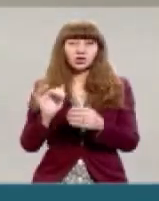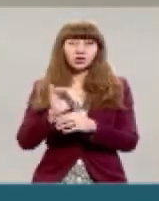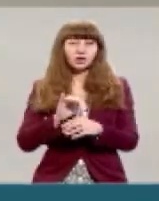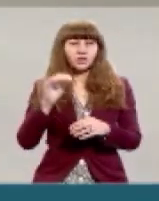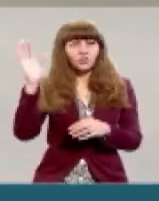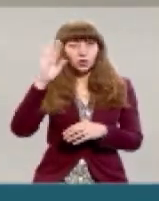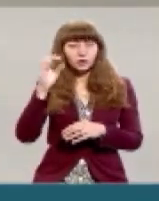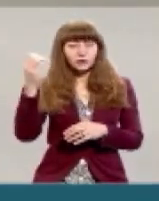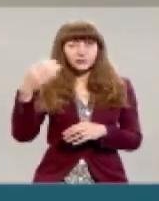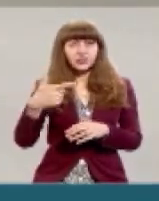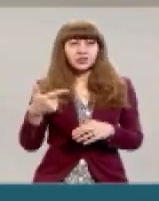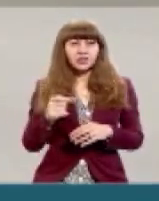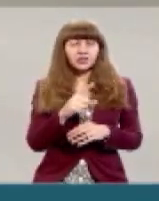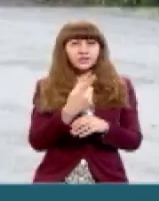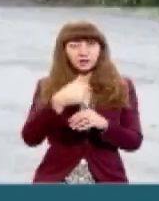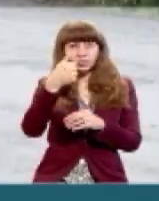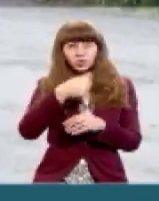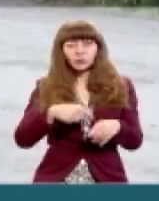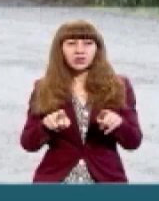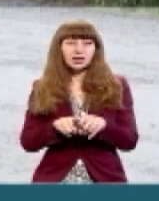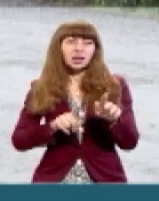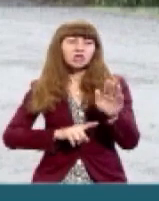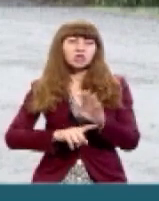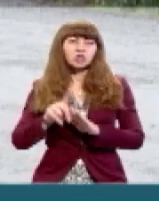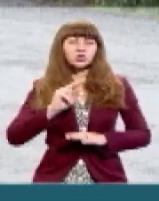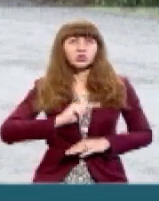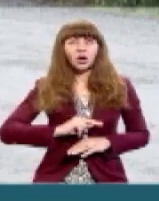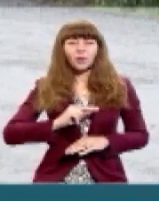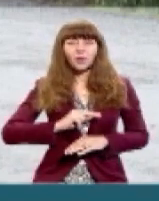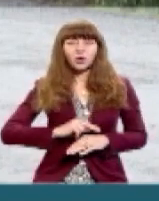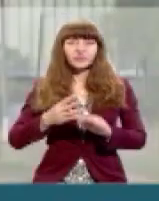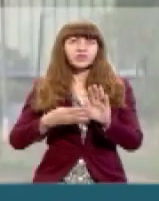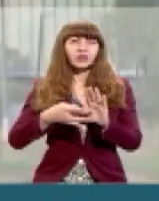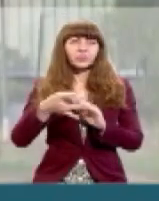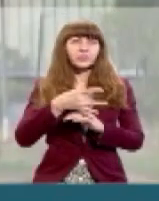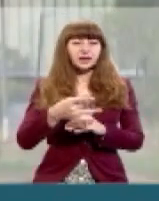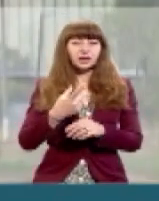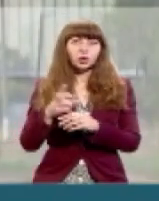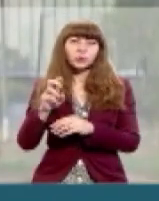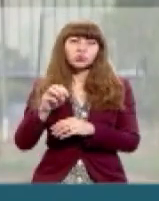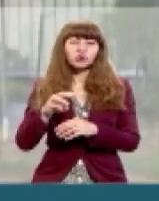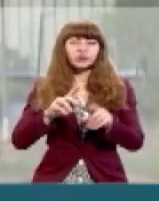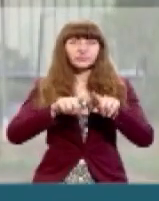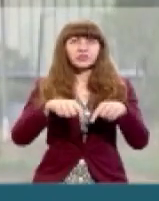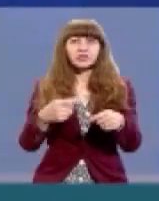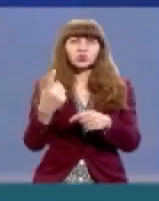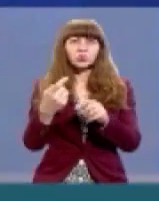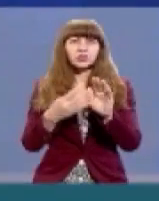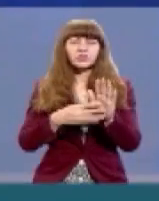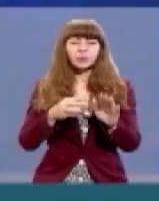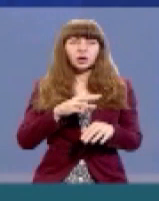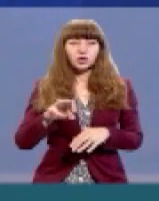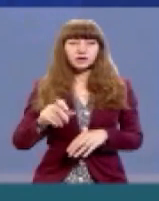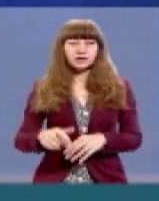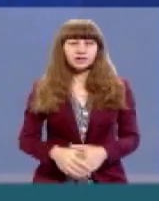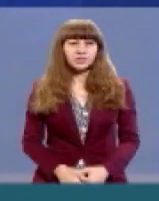воду, свет и газ. К примеру, в этом году подобные работы начнутся в 9-м микрорайоне районного центра. На это с бюджета выделено 109 миллионов тенге.